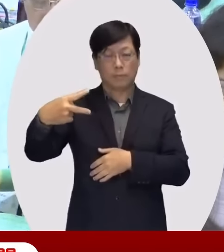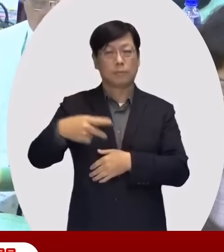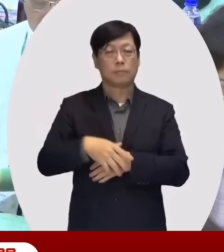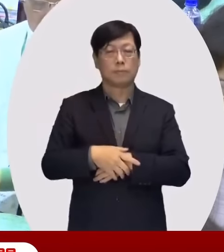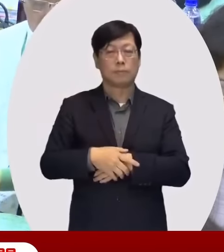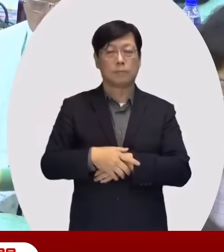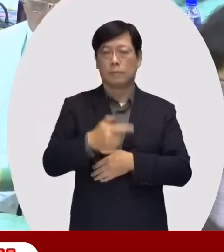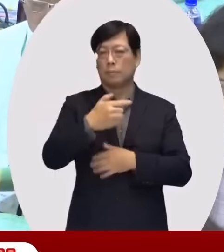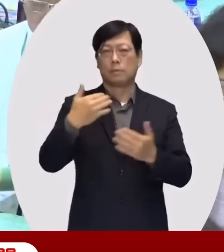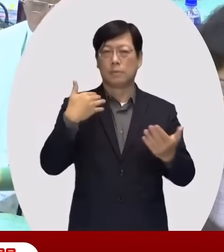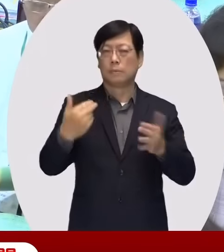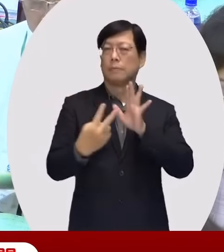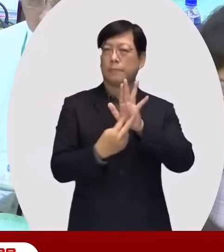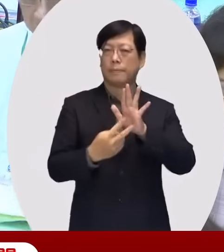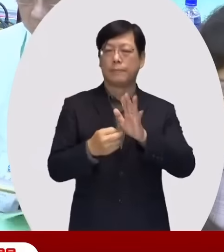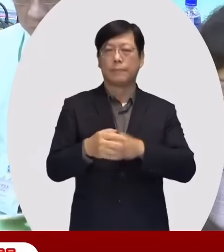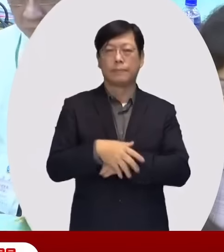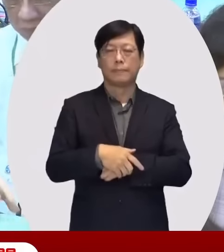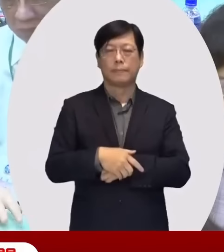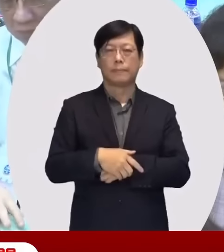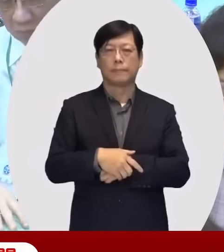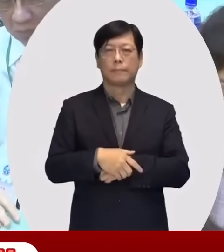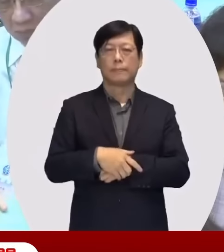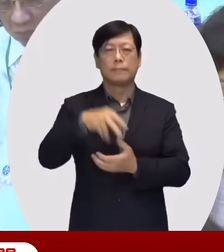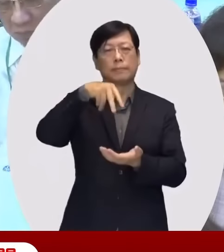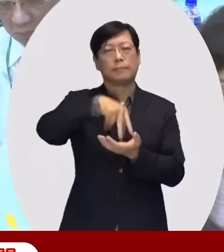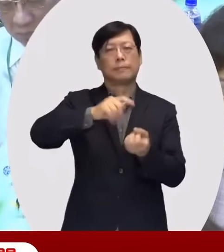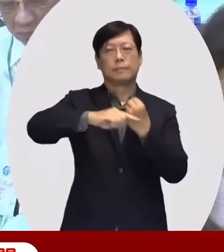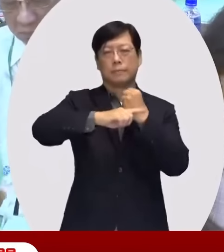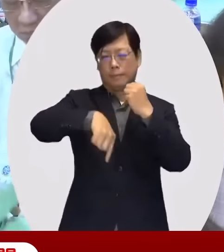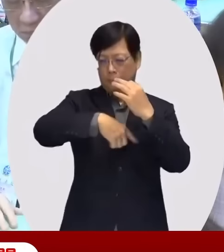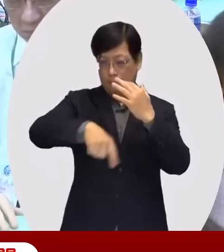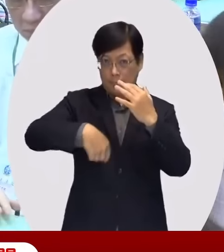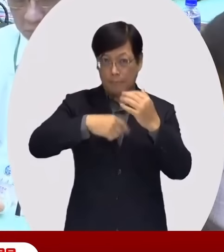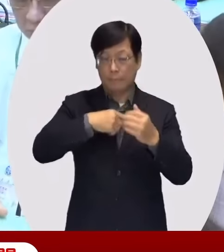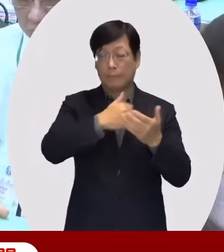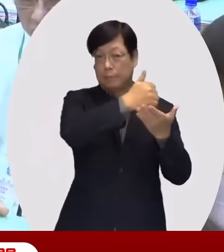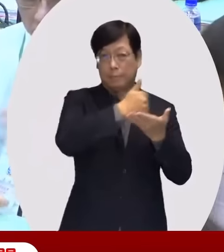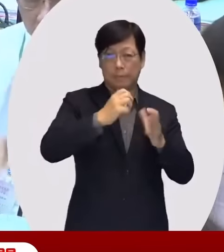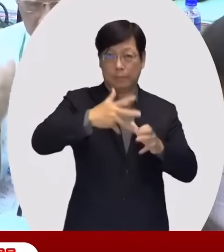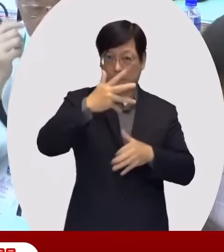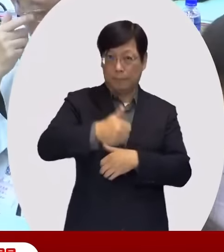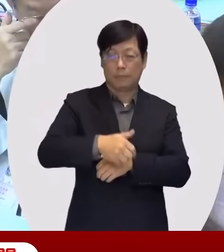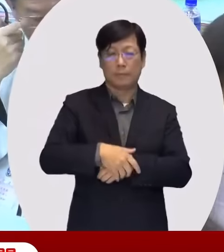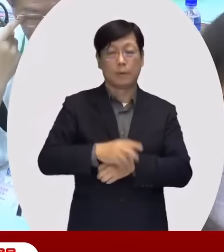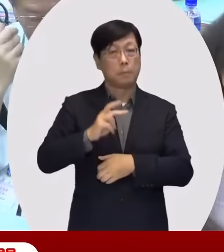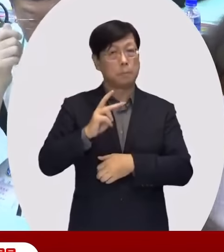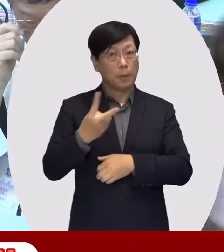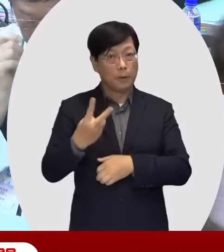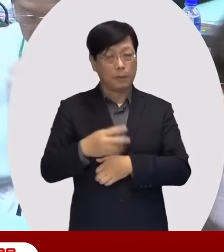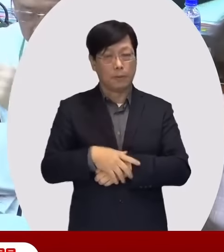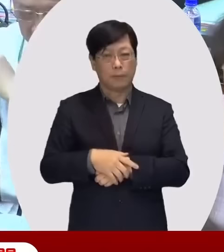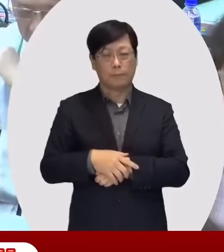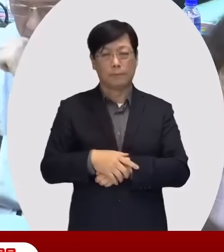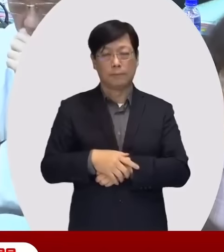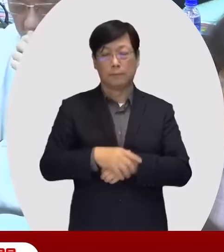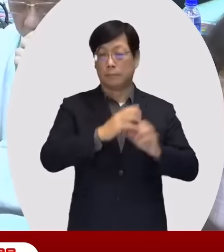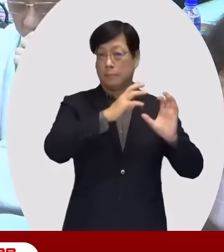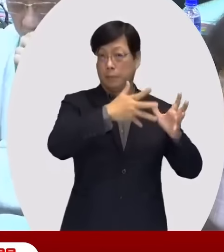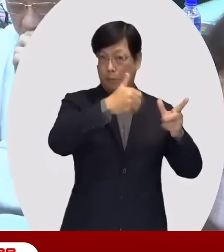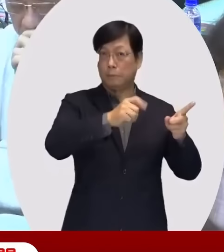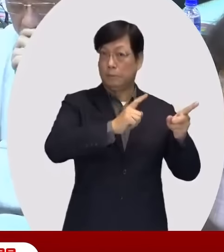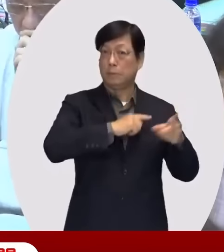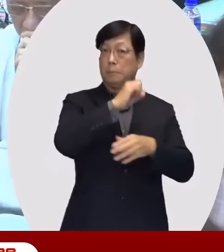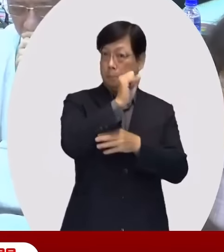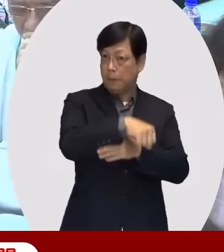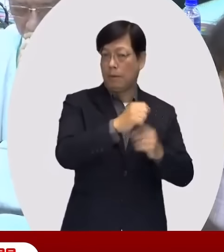15条之2的规定，它清楚地说了，不管是立法院邀请总统来，或者是总